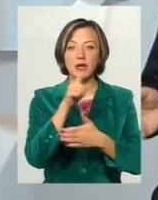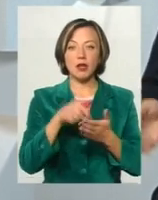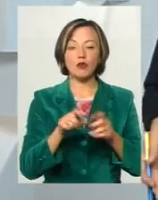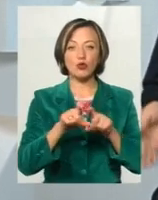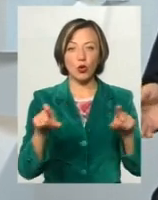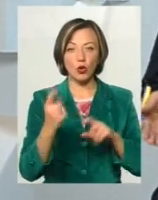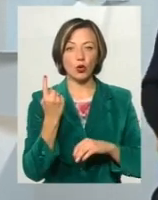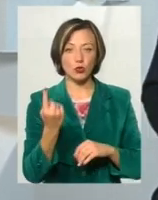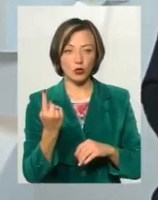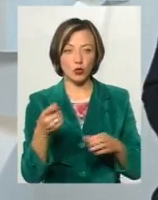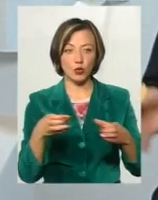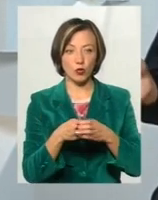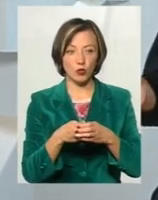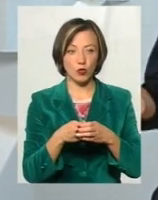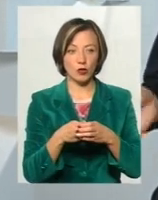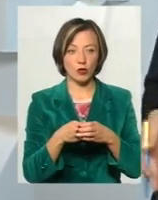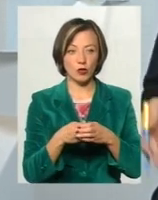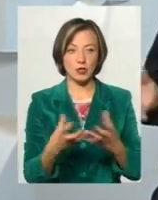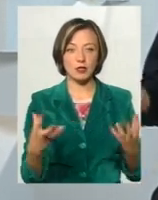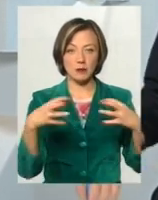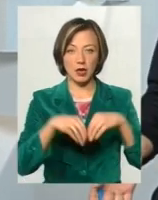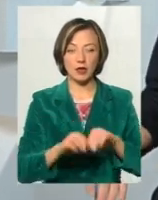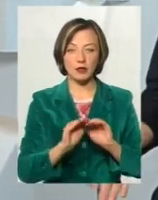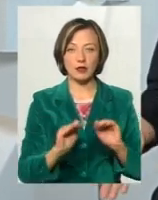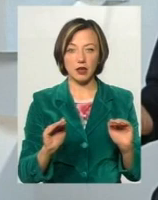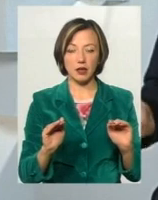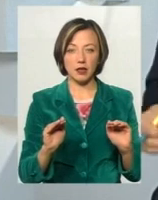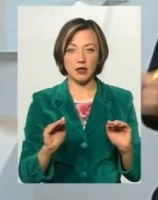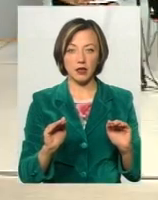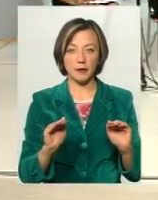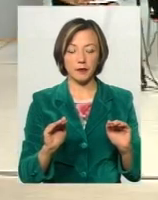в одну групу збирають дітей, які